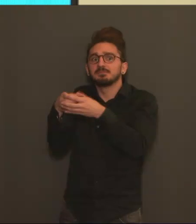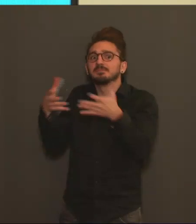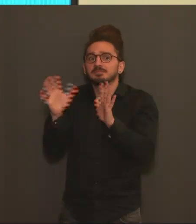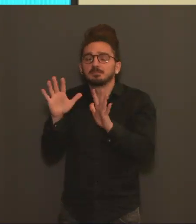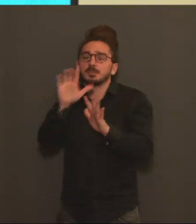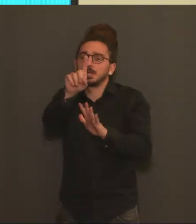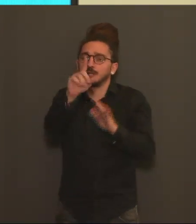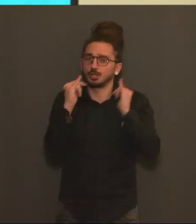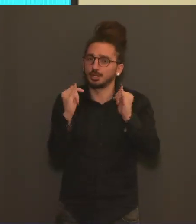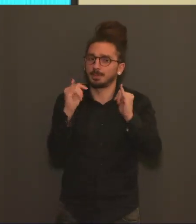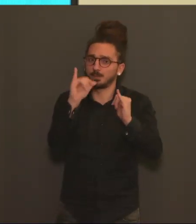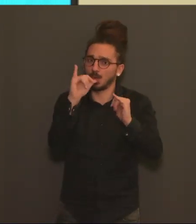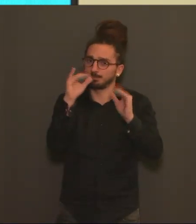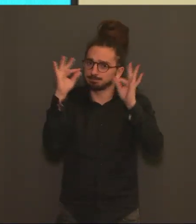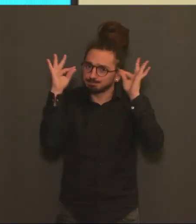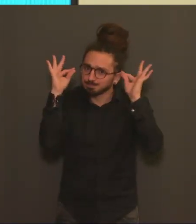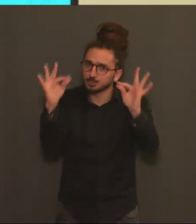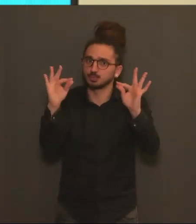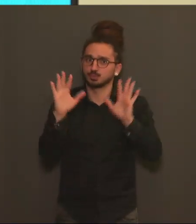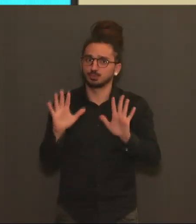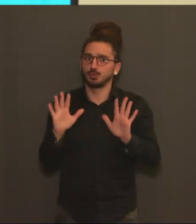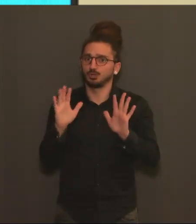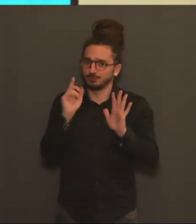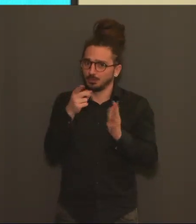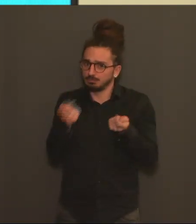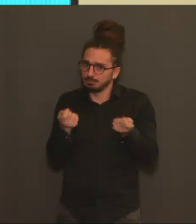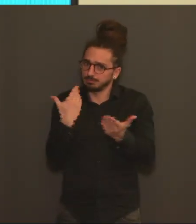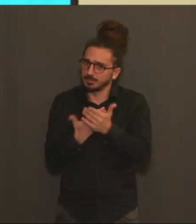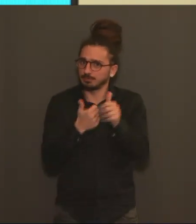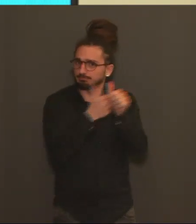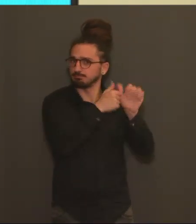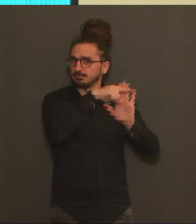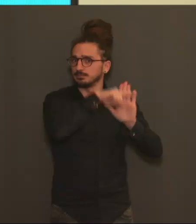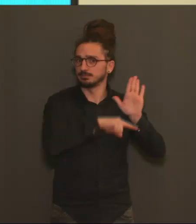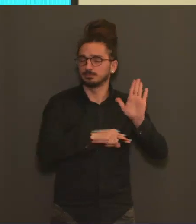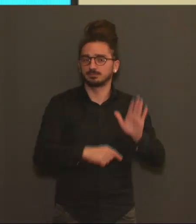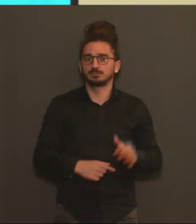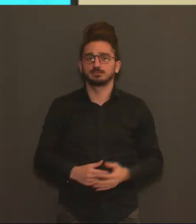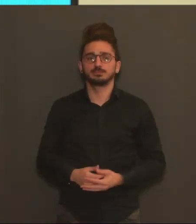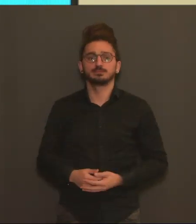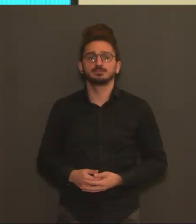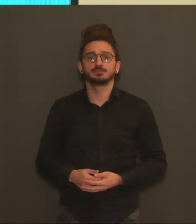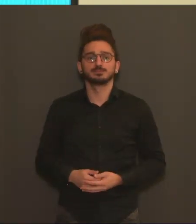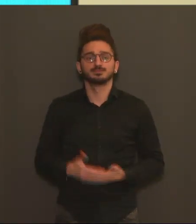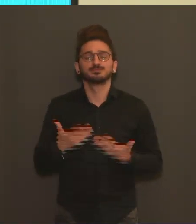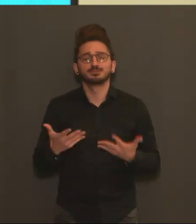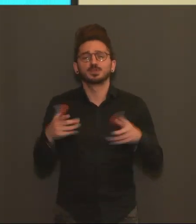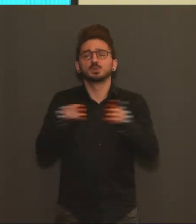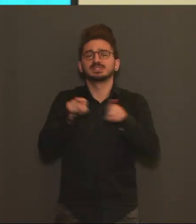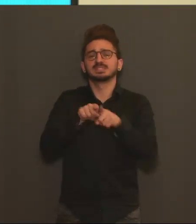rendre cette situation bien gérable. Dans les informations scientifiques qu'on voulait vous donner, il y en a